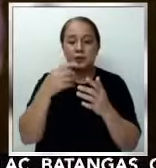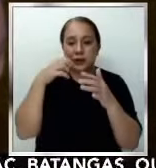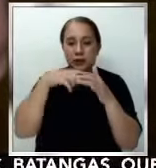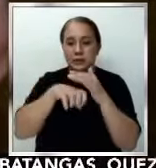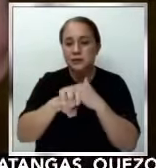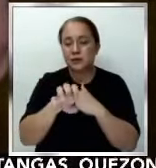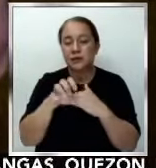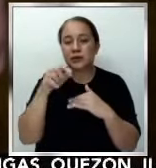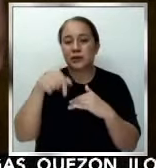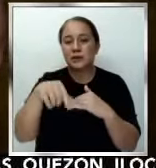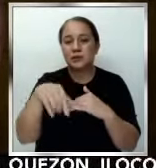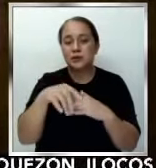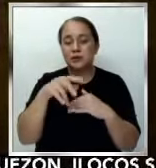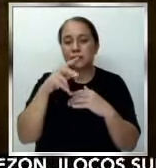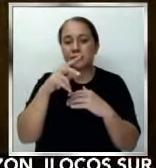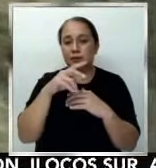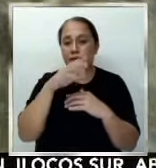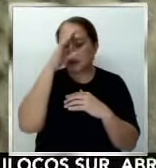sa probinsya.